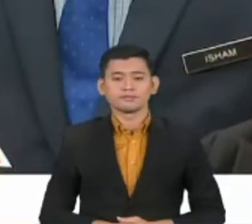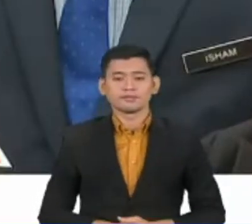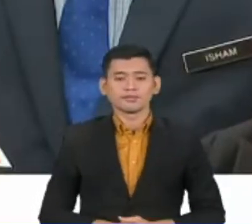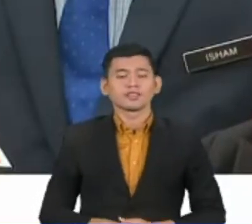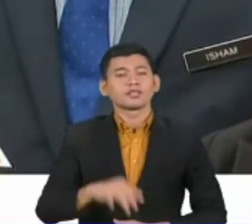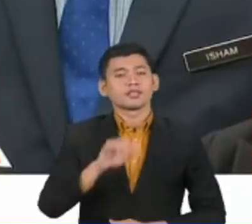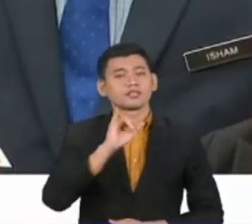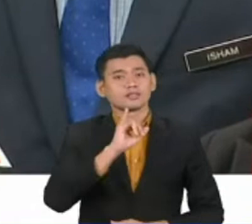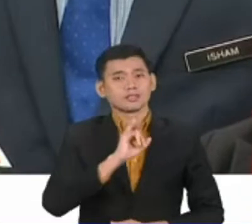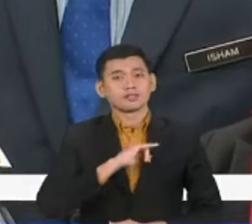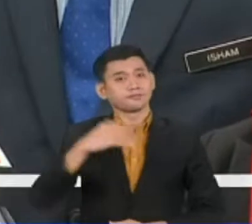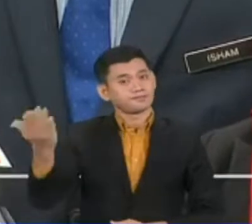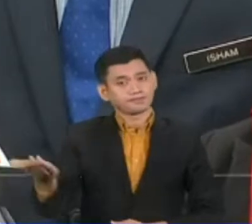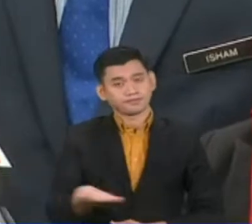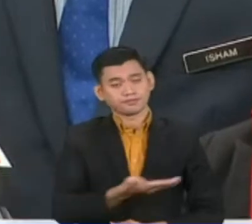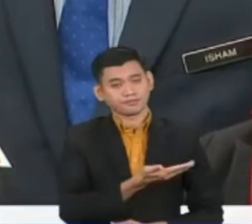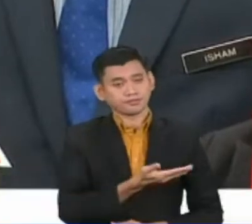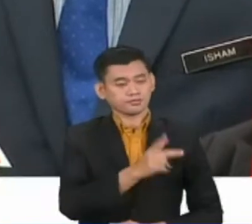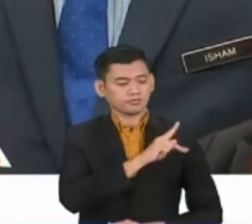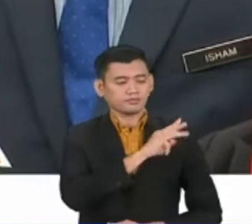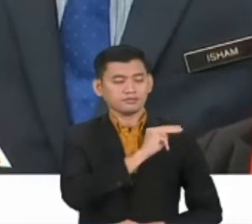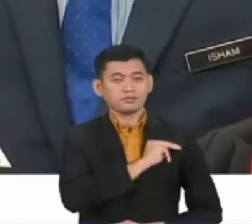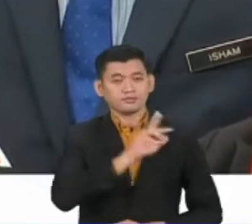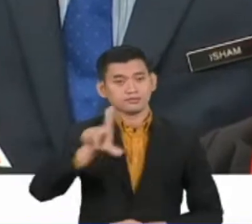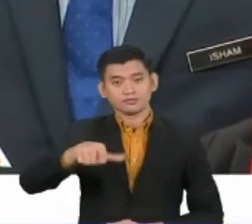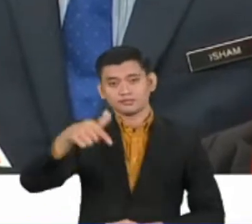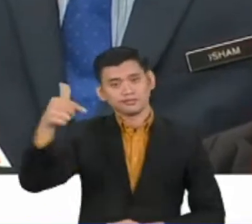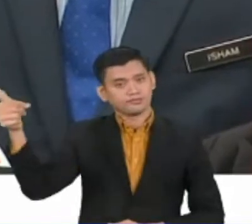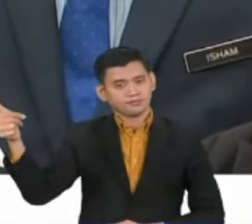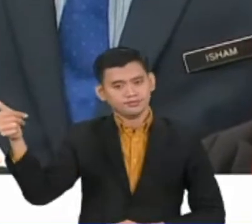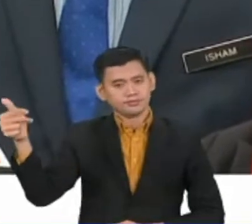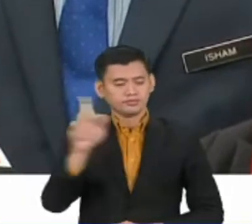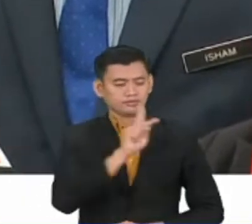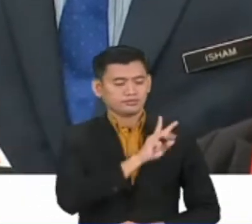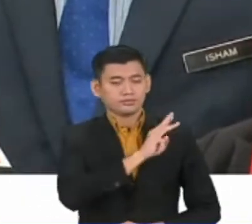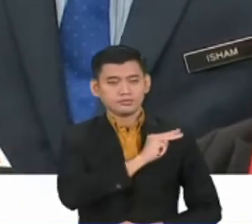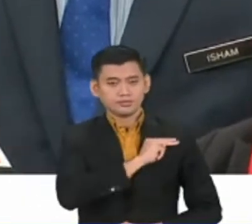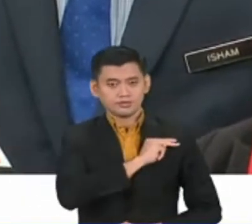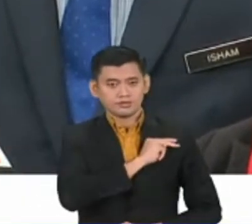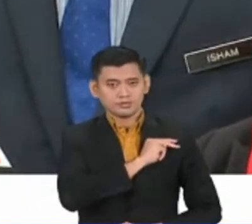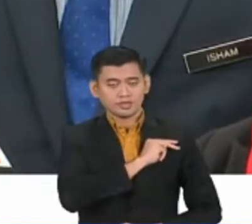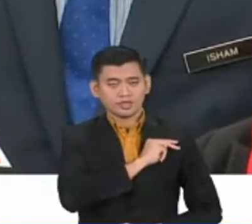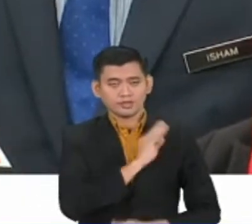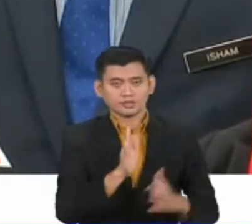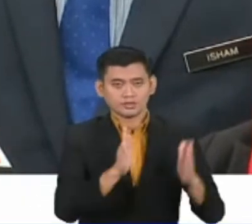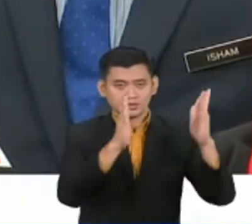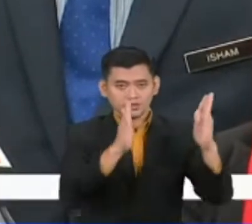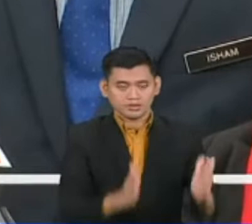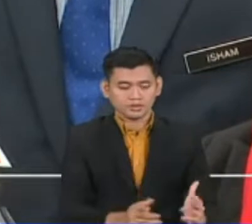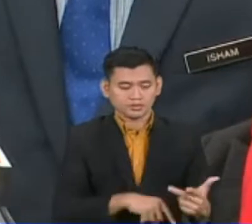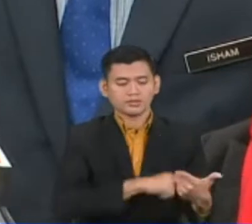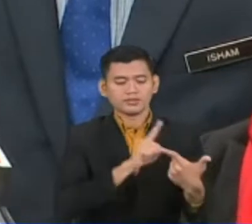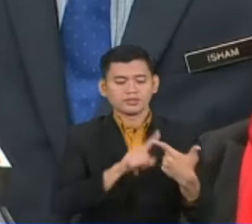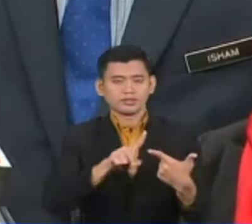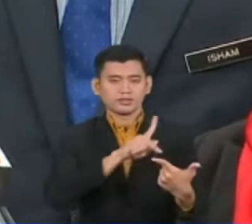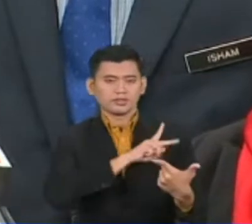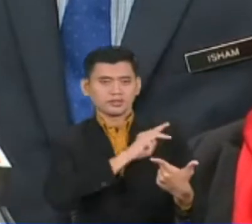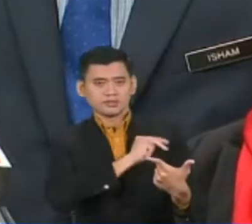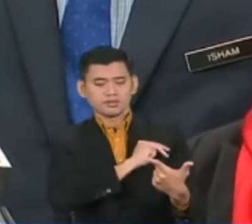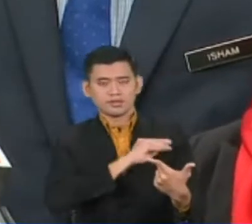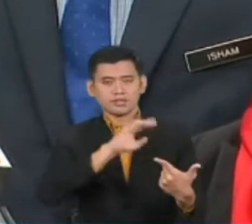Saya juga menjemput kementerian-kementerian lain, Kementerian Sumber Manusia, Kementerian